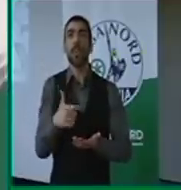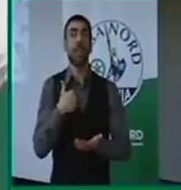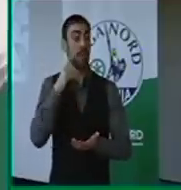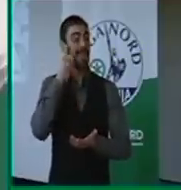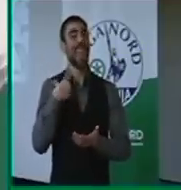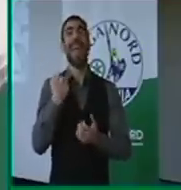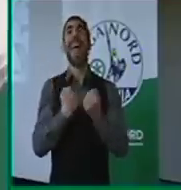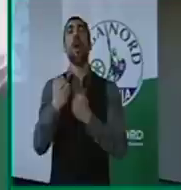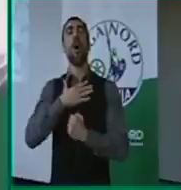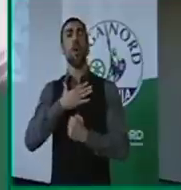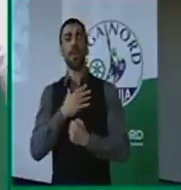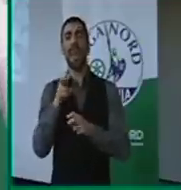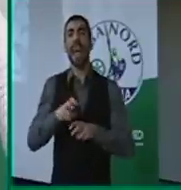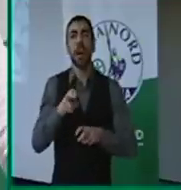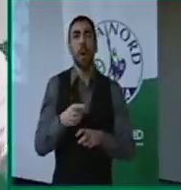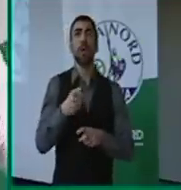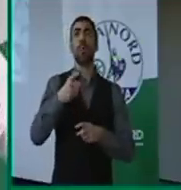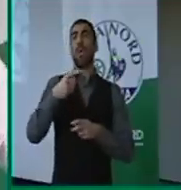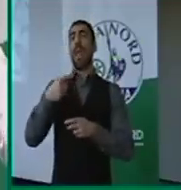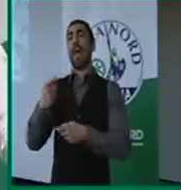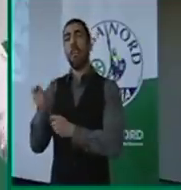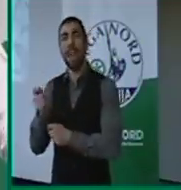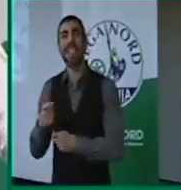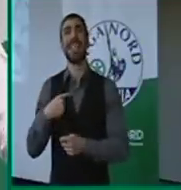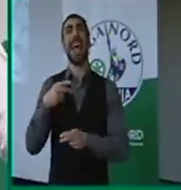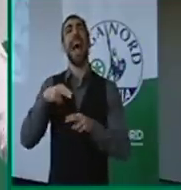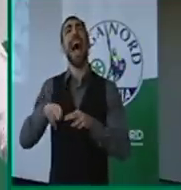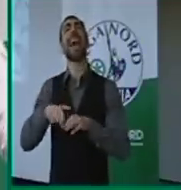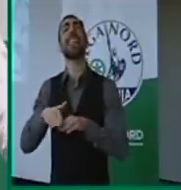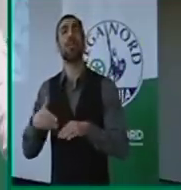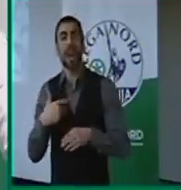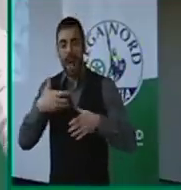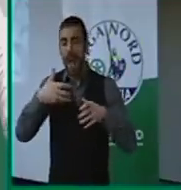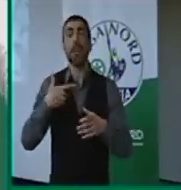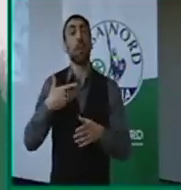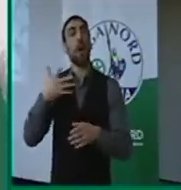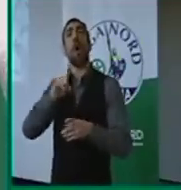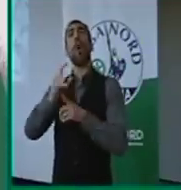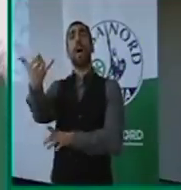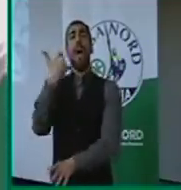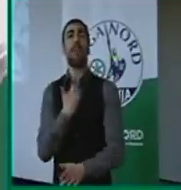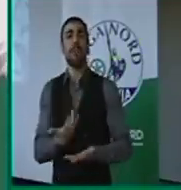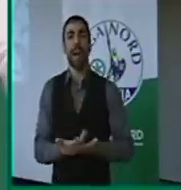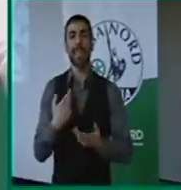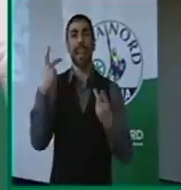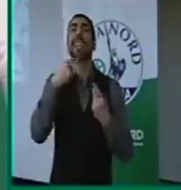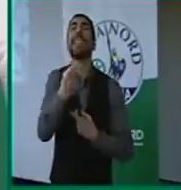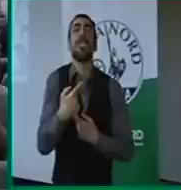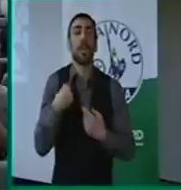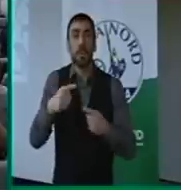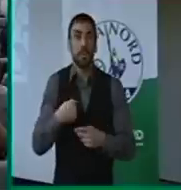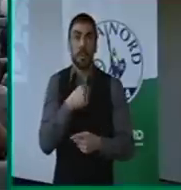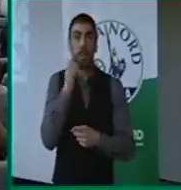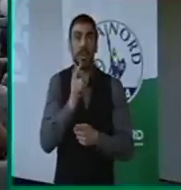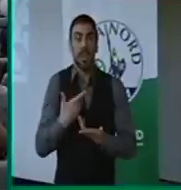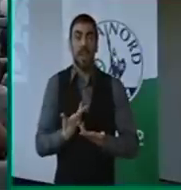economia la mia agricoltura la mia pesca il mio artigianato se il mercato dice che il non vedente non mi serve